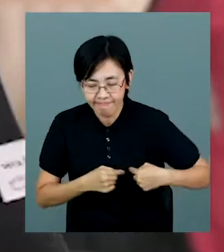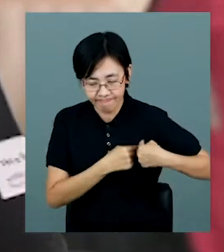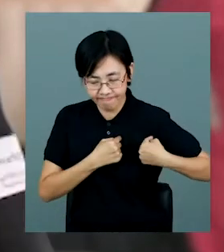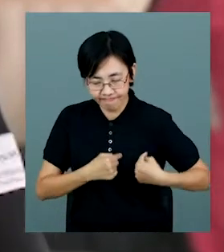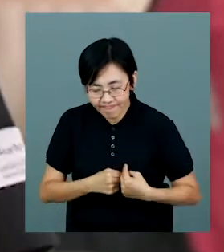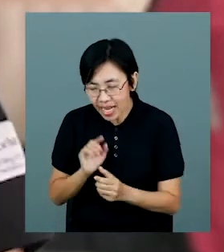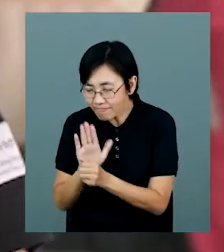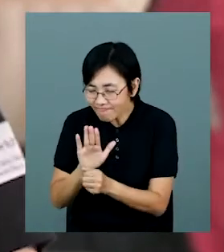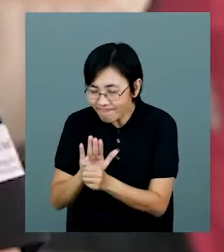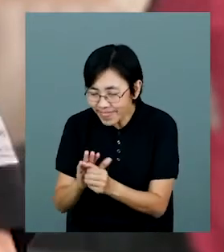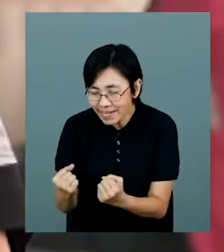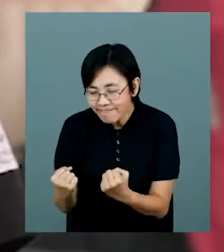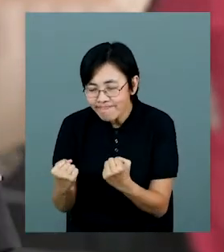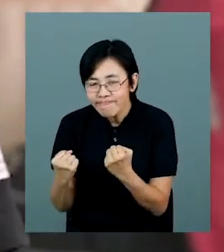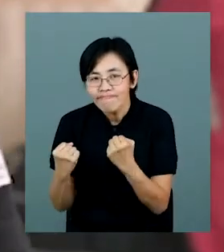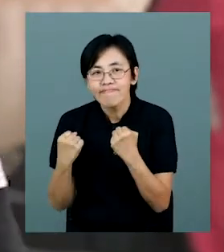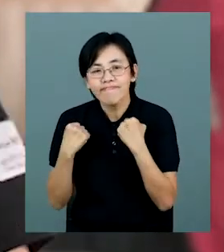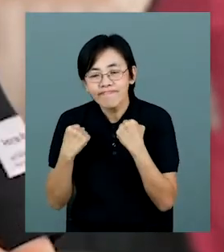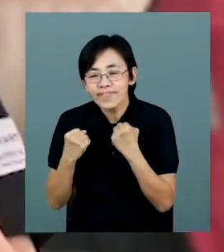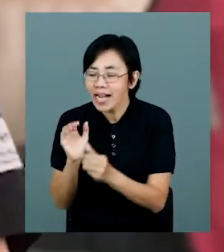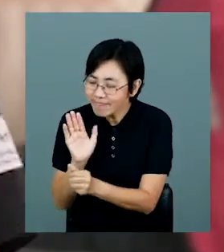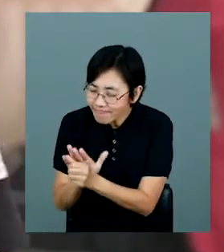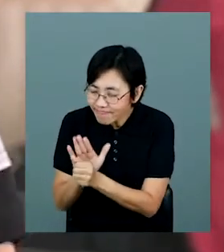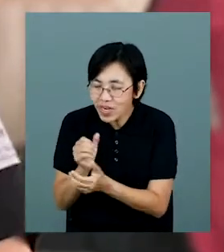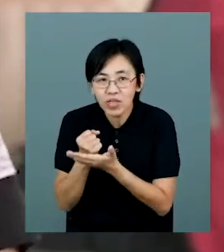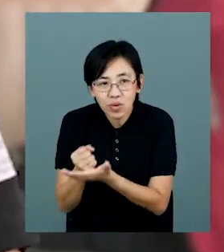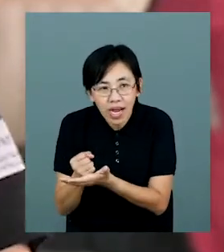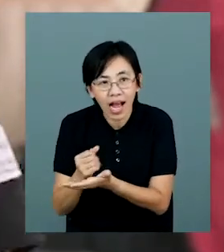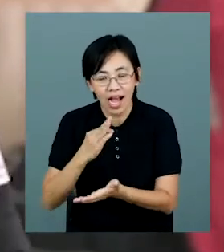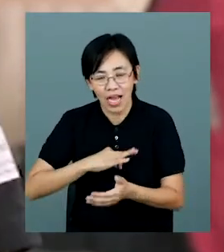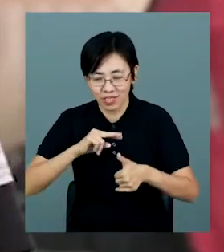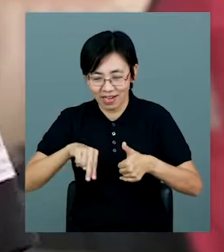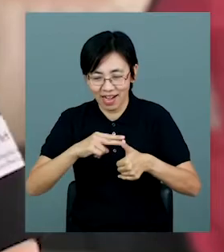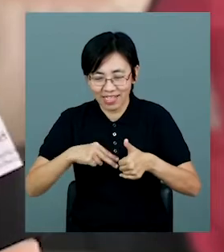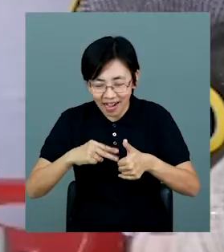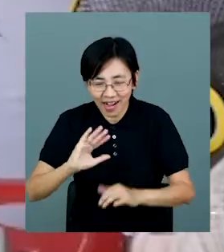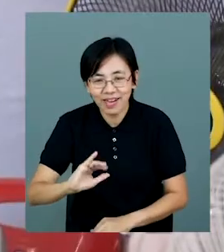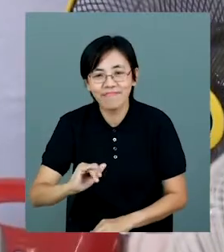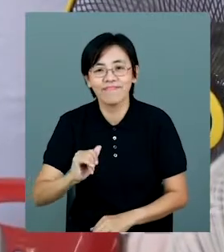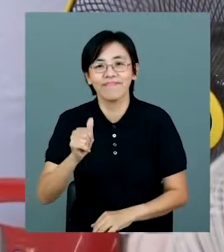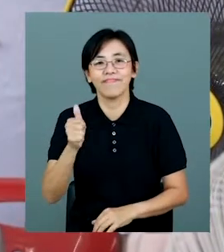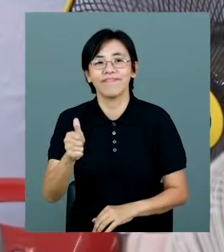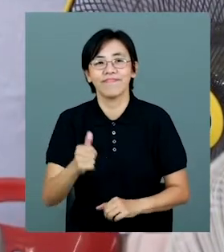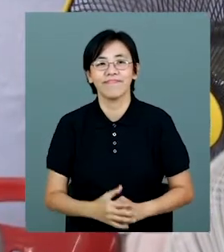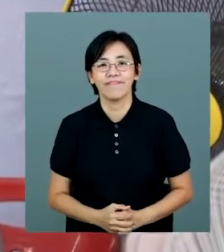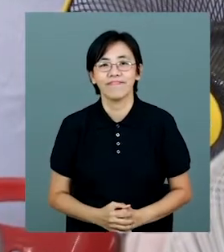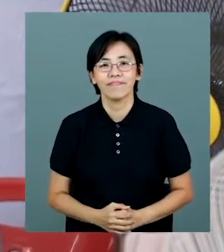แบบนี้แบบนี้นะโอเคเราก็ให้ความแนะนำแบบกำลังใจให้เขาแบบจะได้รักษา